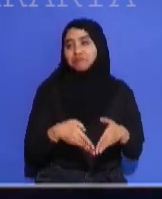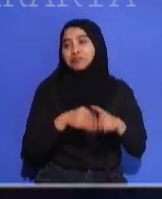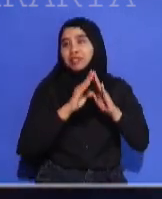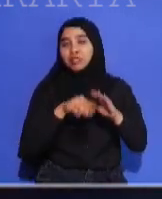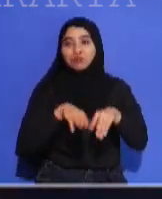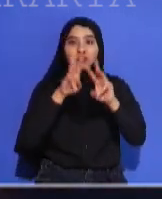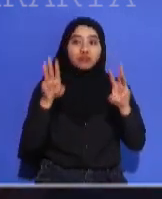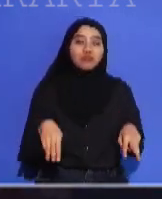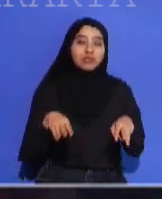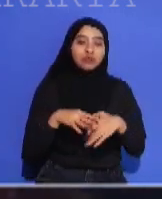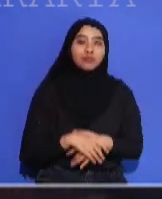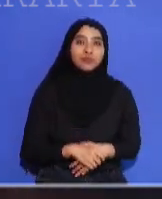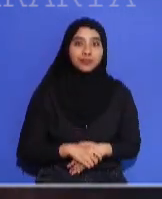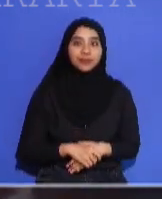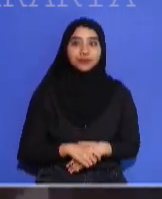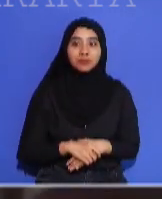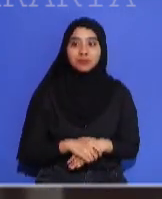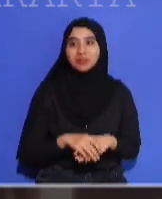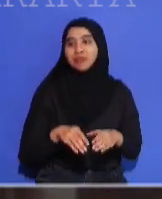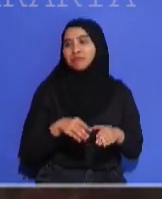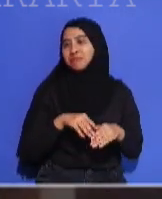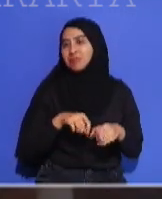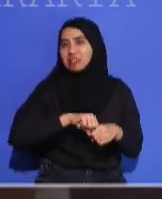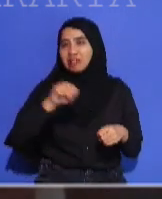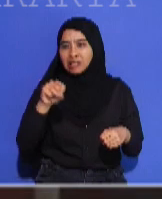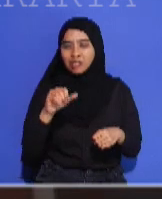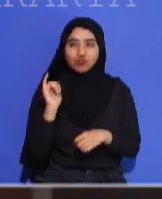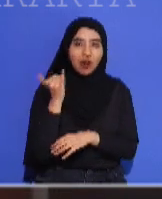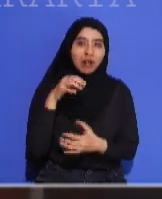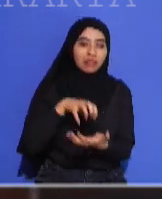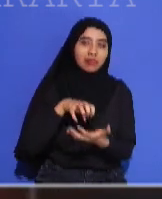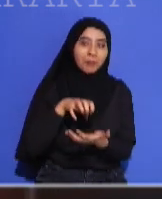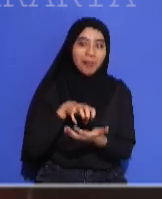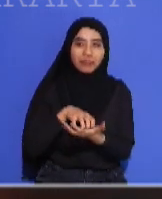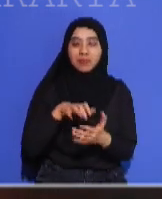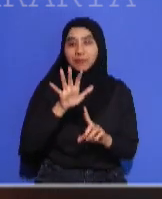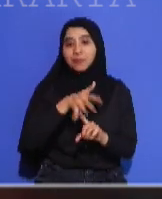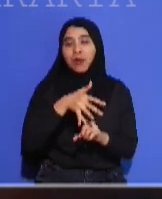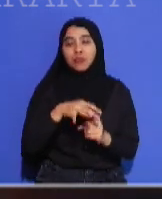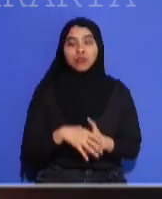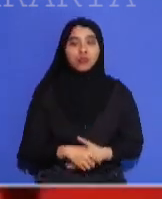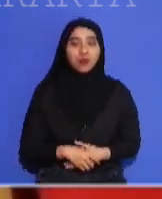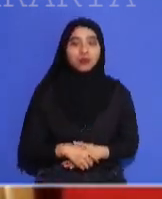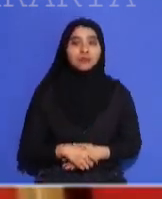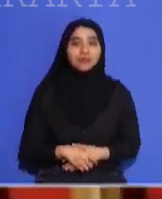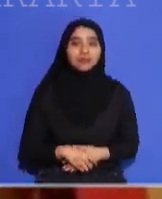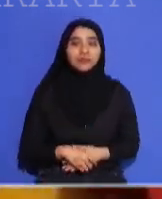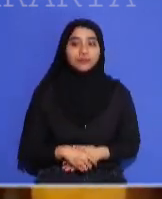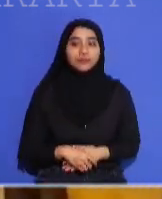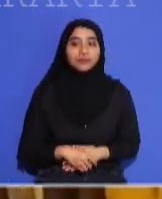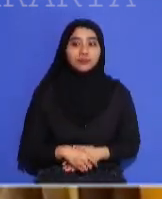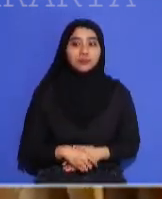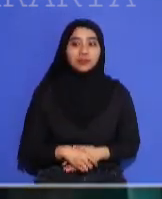keris Mataram Yogyakarta yang berada di padukuhan Dono Tirto Kasihan Bantul selain sarana dan kegiatan pendukung yang